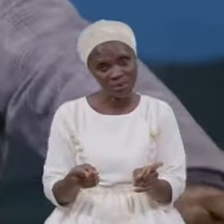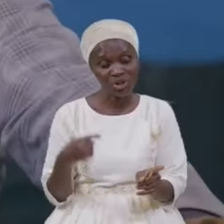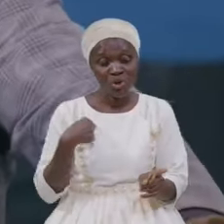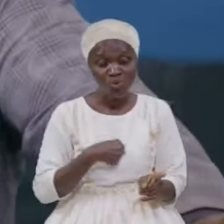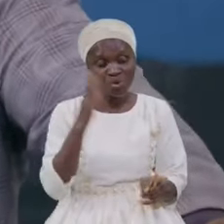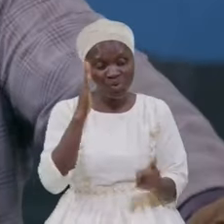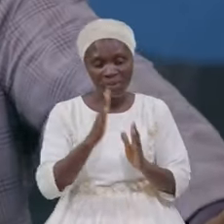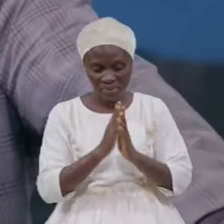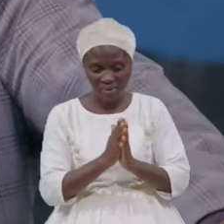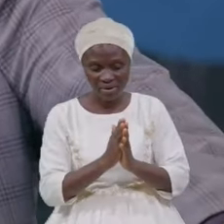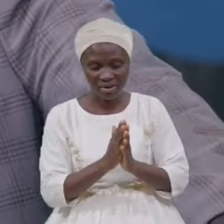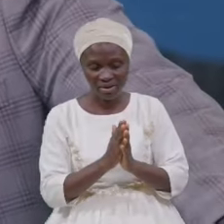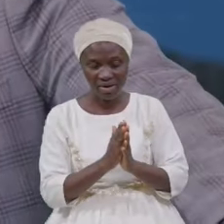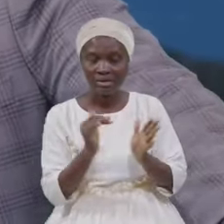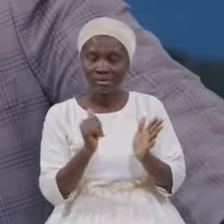que Dieu